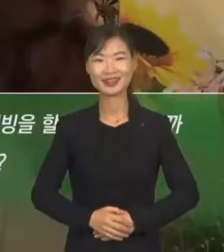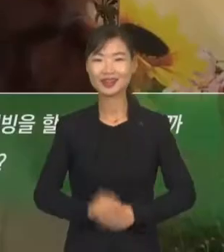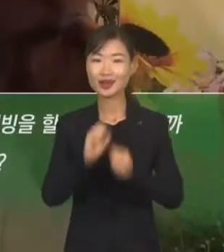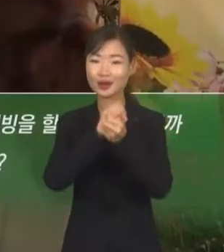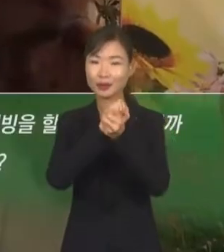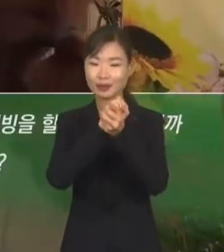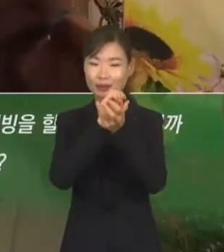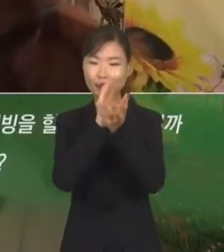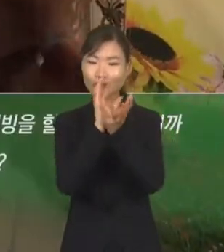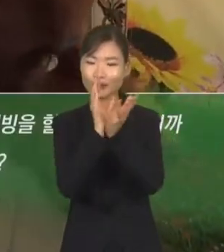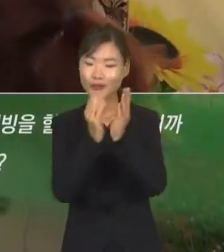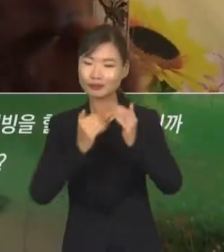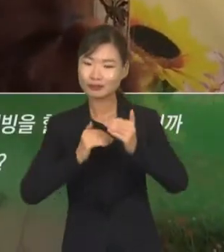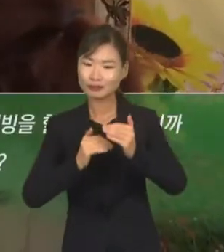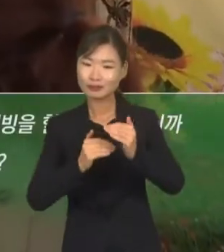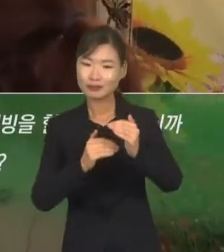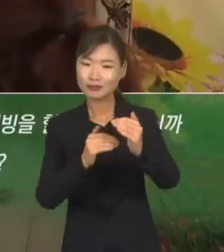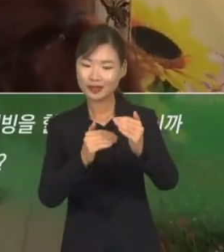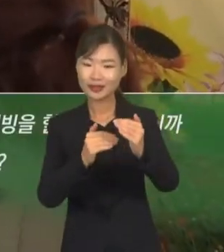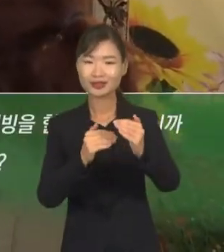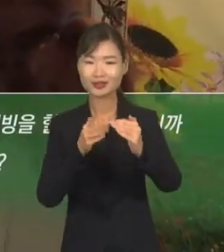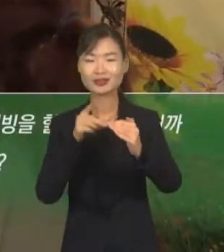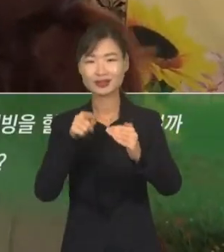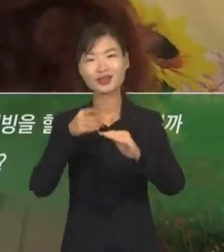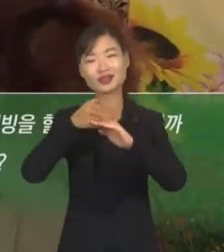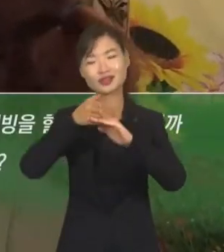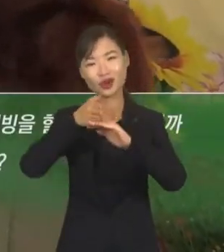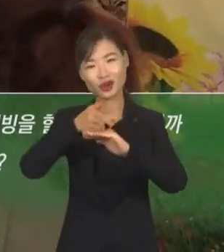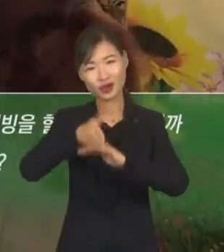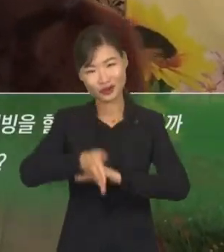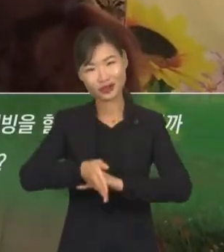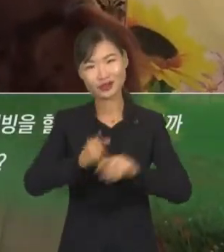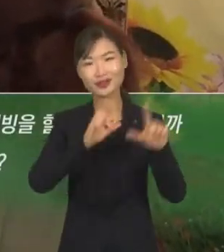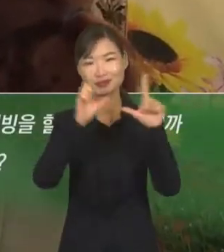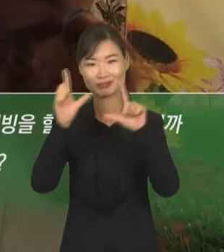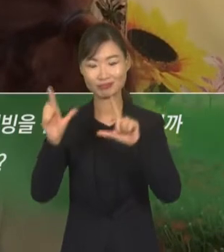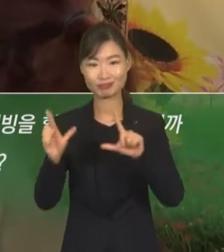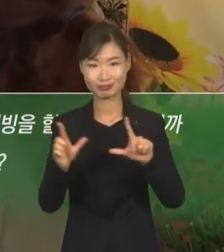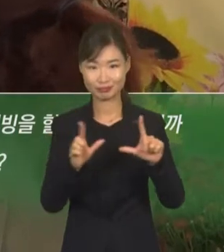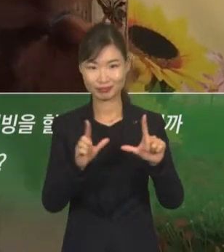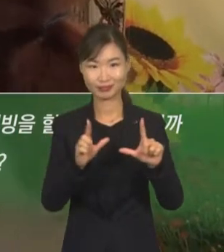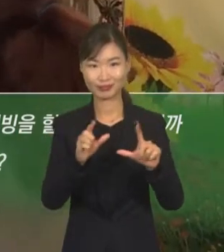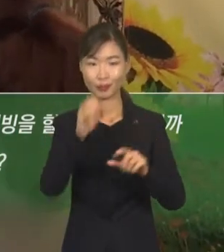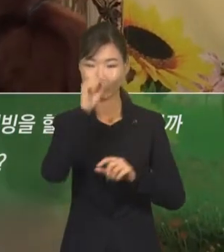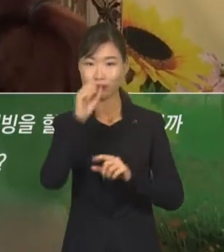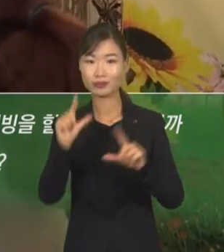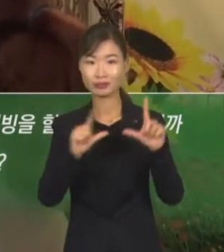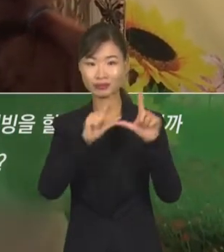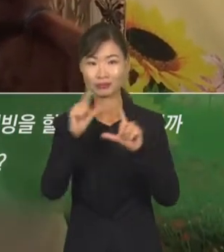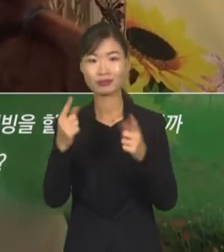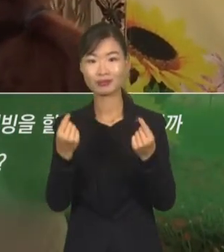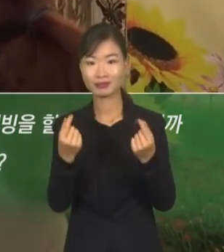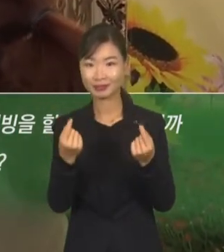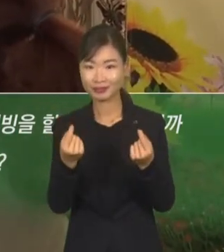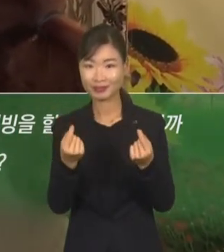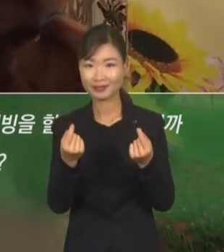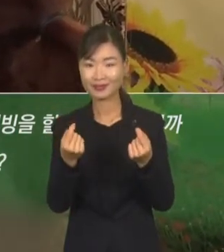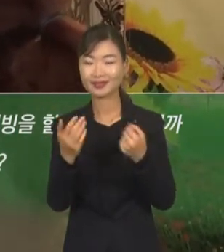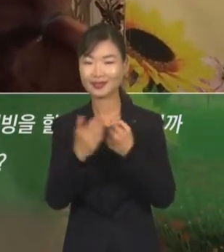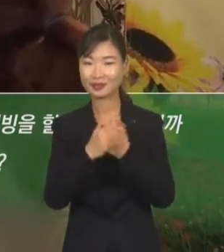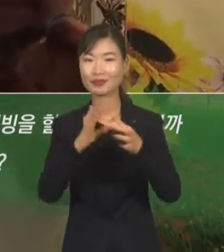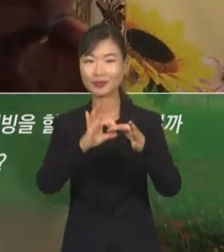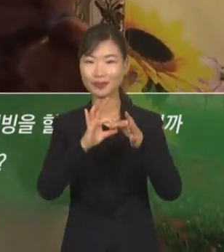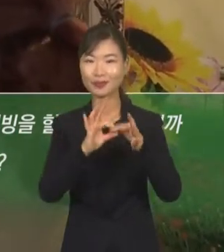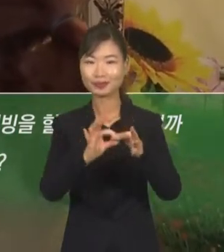꽃이 피우는 과정 자체가 다 슬로라이프지 않습니까? 웰빙을 할 수 있고 하니까 그렇게 따지면